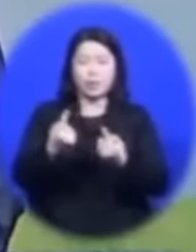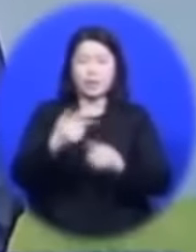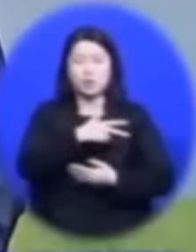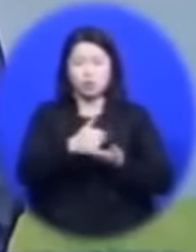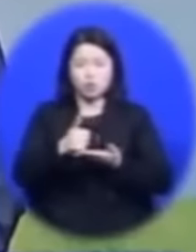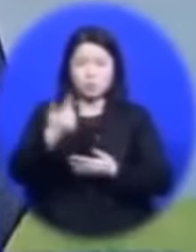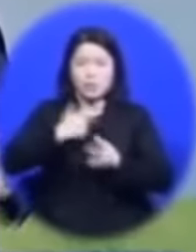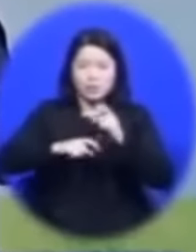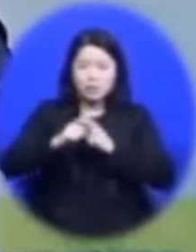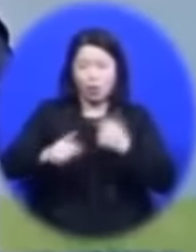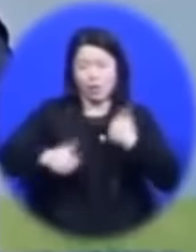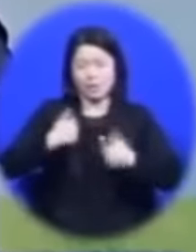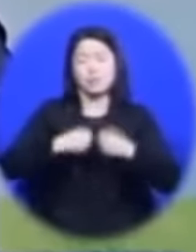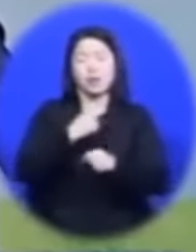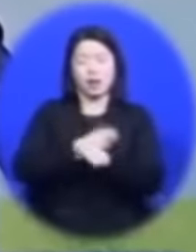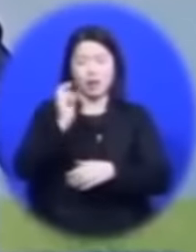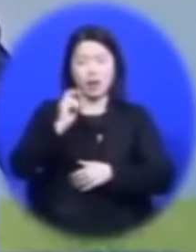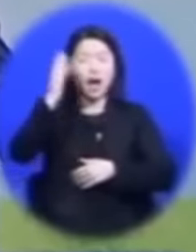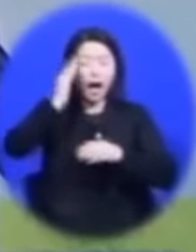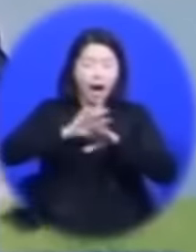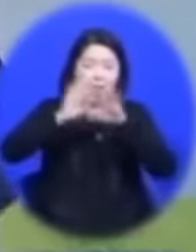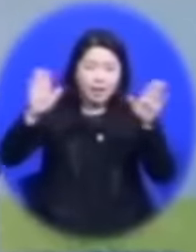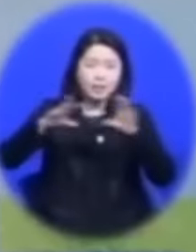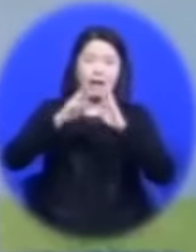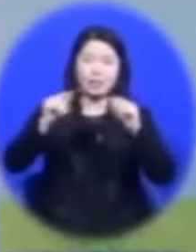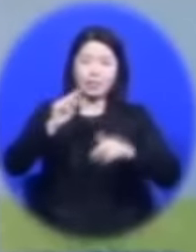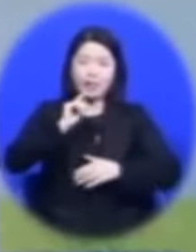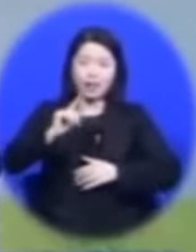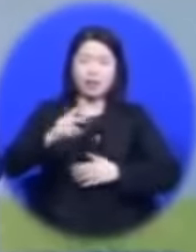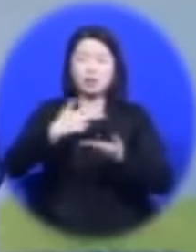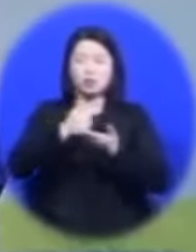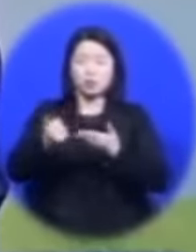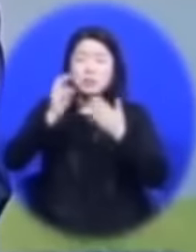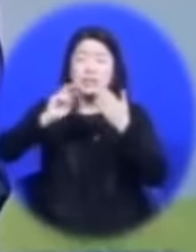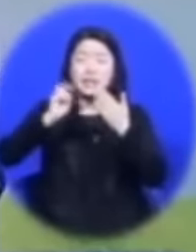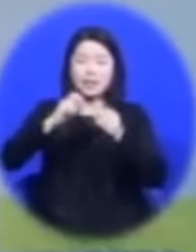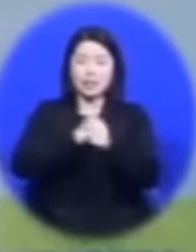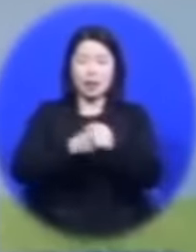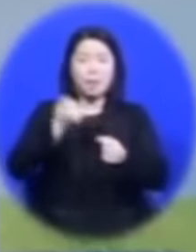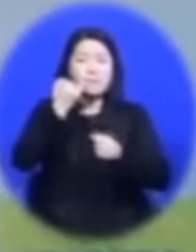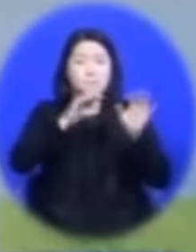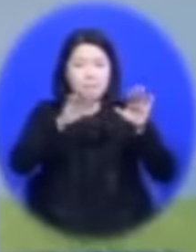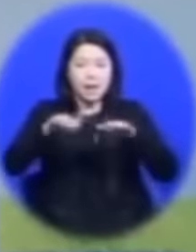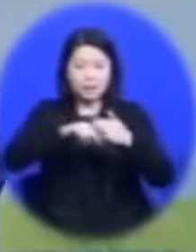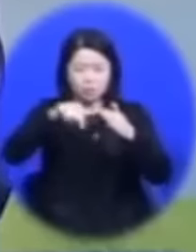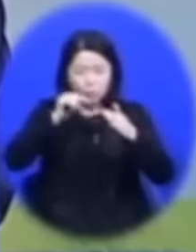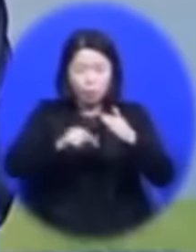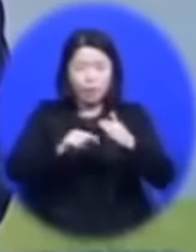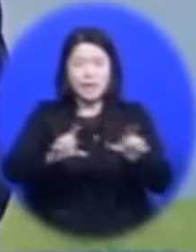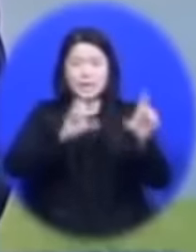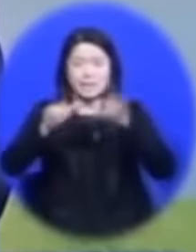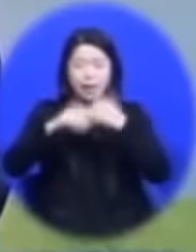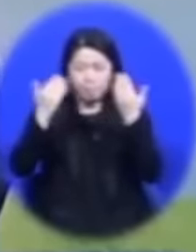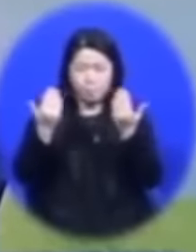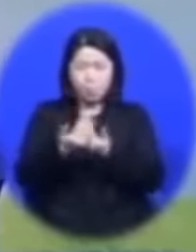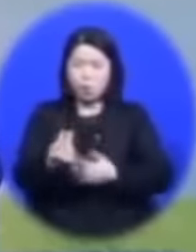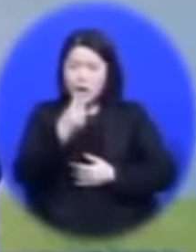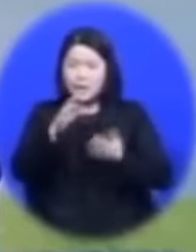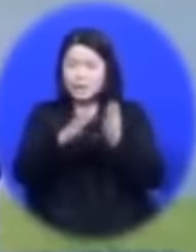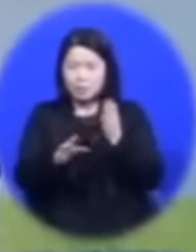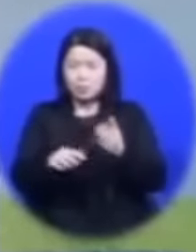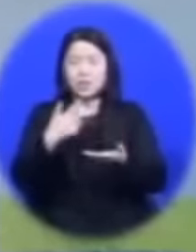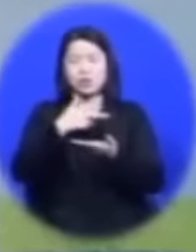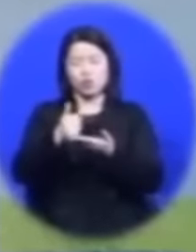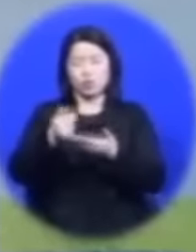할 것이다. 하늘아 땅아 주님을 찬양하여라. 바다와 그 속에 살고 있는 모든 생물아 주님을